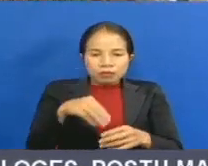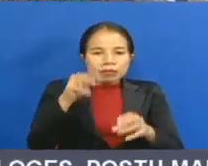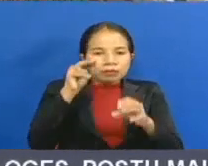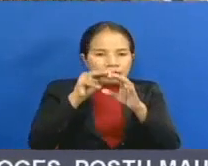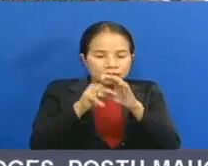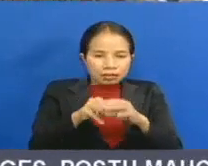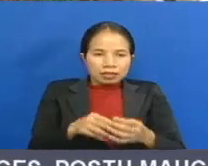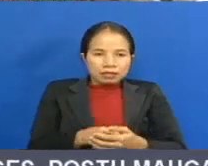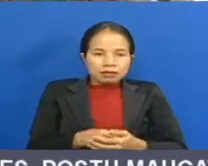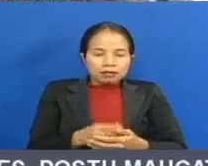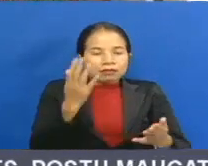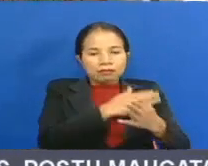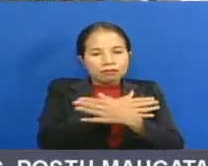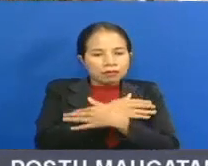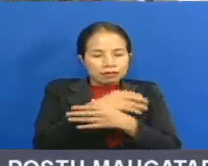la manta la iha.